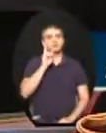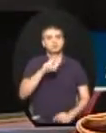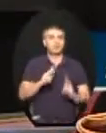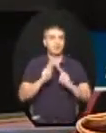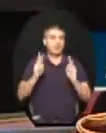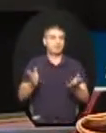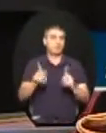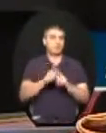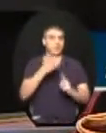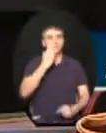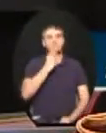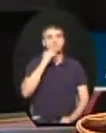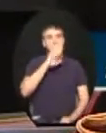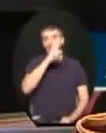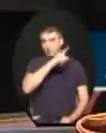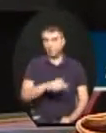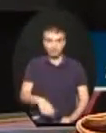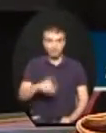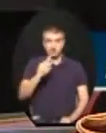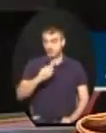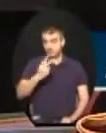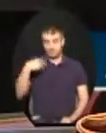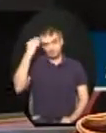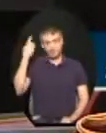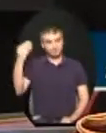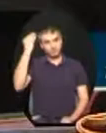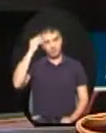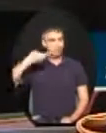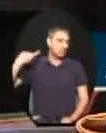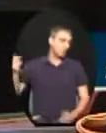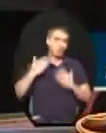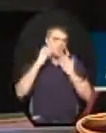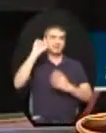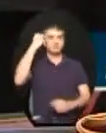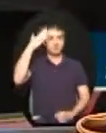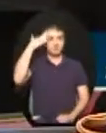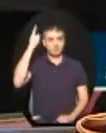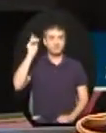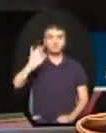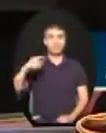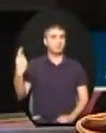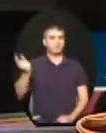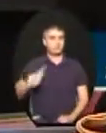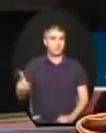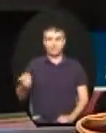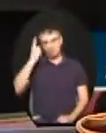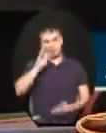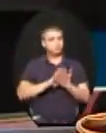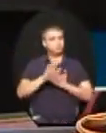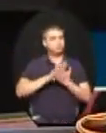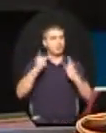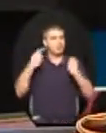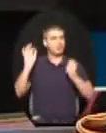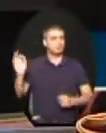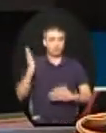שיש לפתור, כמו שהיו היהודים באירופה. לעומת זאת, הפלסטינים לומדים את כל הנרטיב הציוני בעל פה ואת של עצמם לא. הם לא יודעים שום דבר